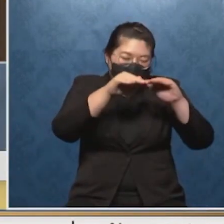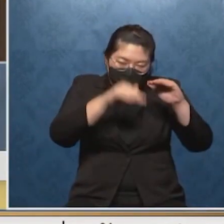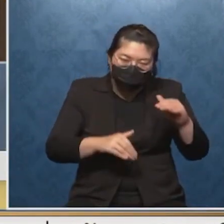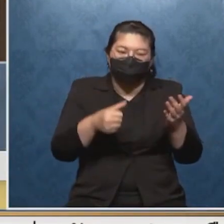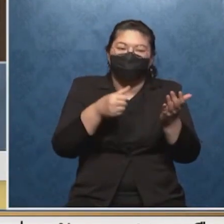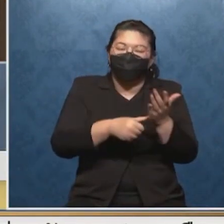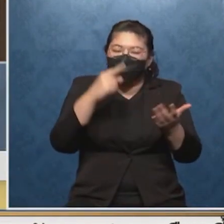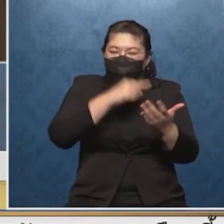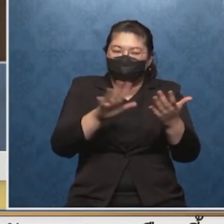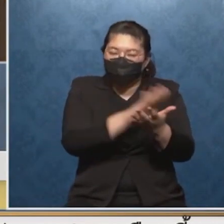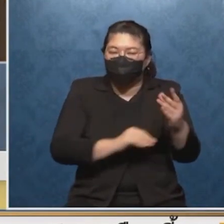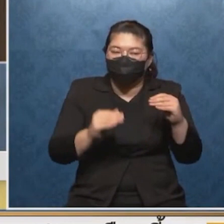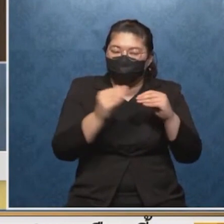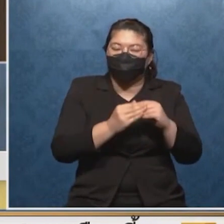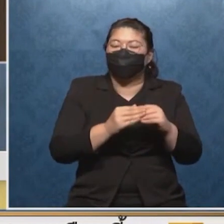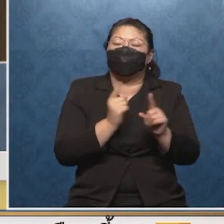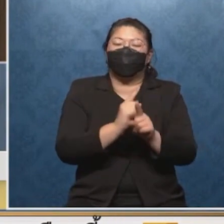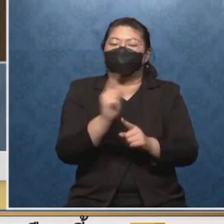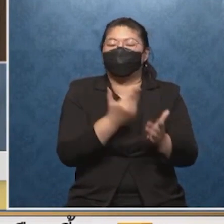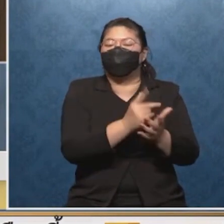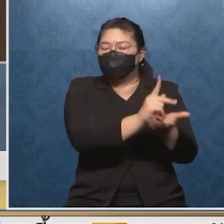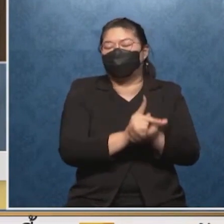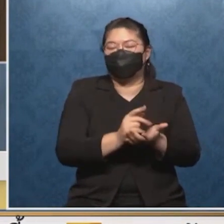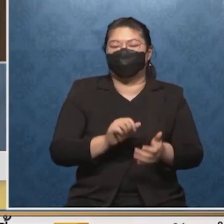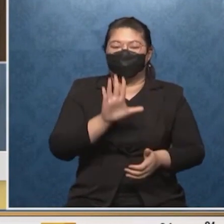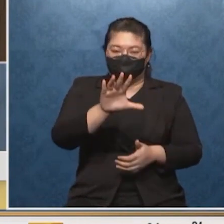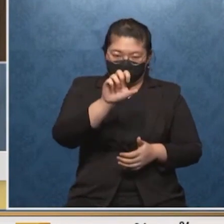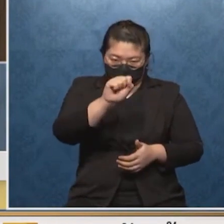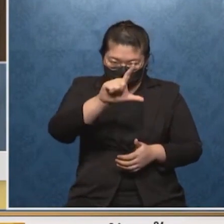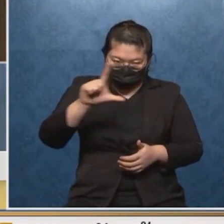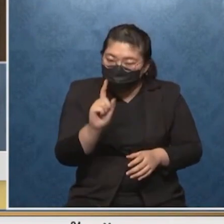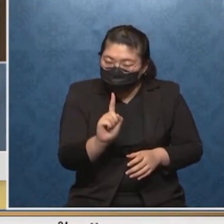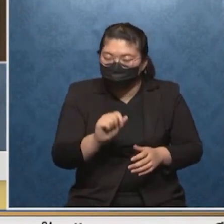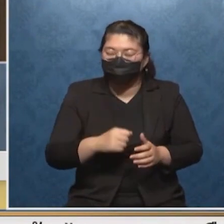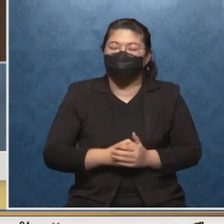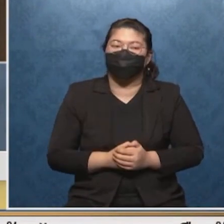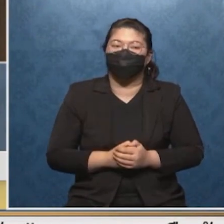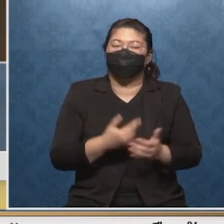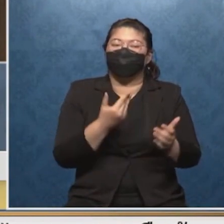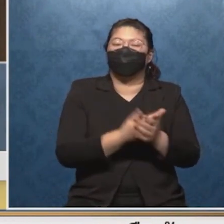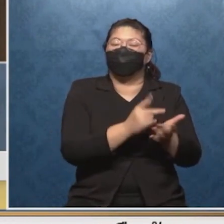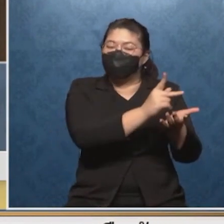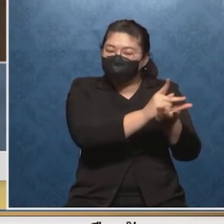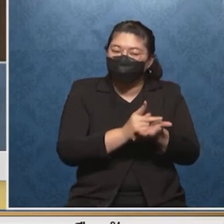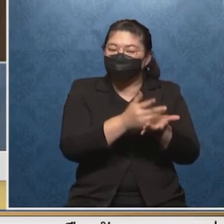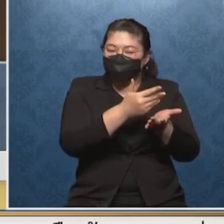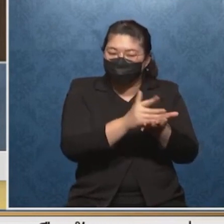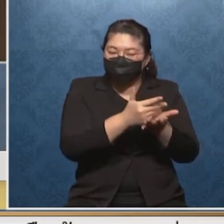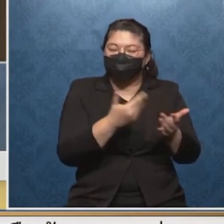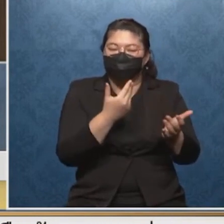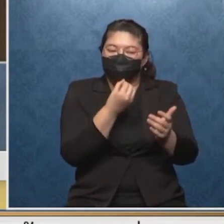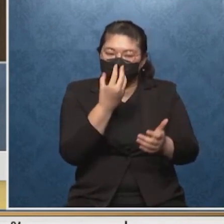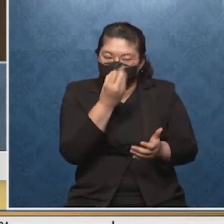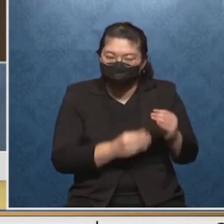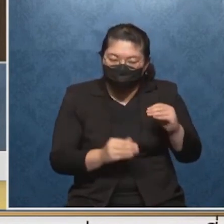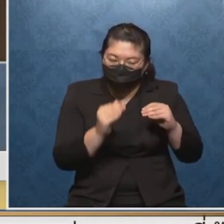ตามอะไรตามเงินกู้ผมถามว่าไอ้ 500,000 ล้านเนี่ยมันกู้ทีเดียวหรือเปล่าทยอยกู้ใช่มั้ยดอกเบี้ยมันก็ขึ้นตามนั้นใช่มั้ย